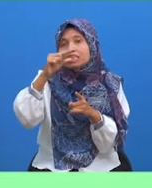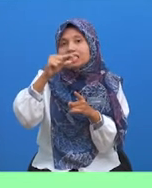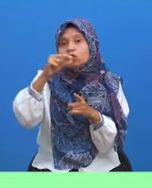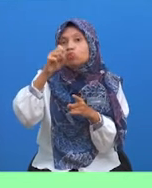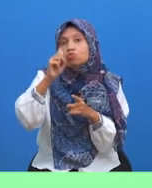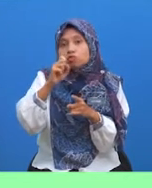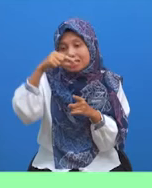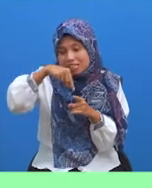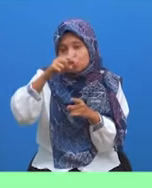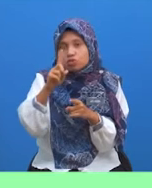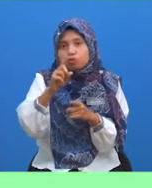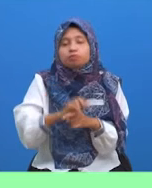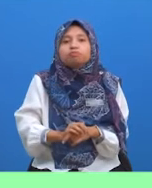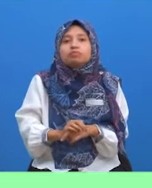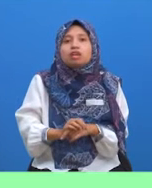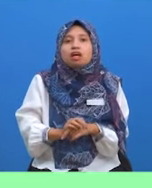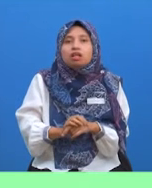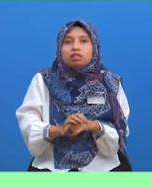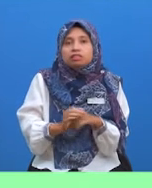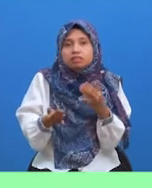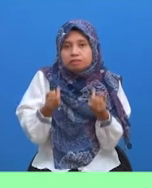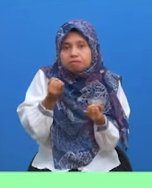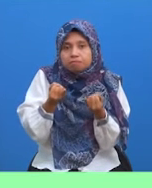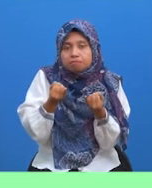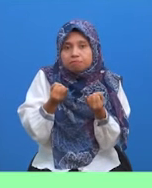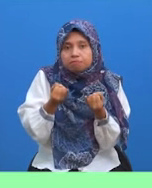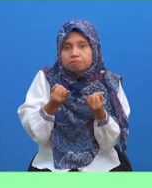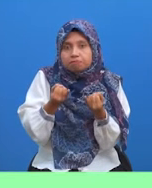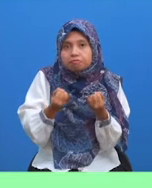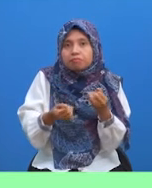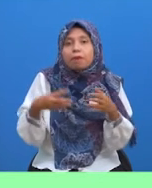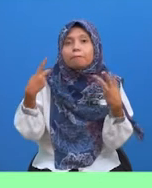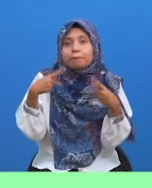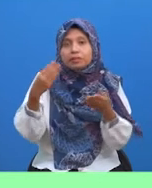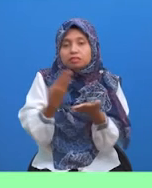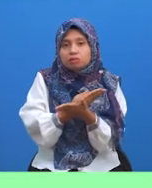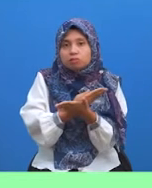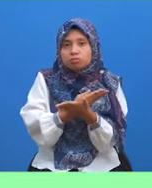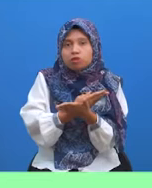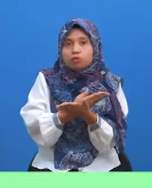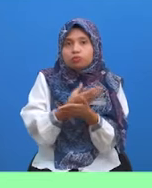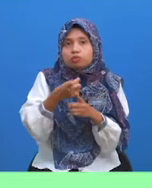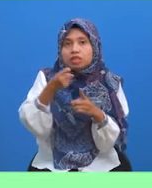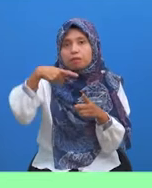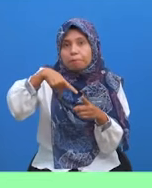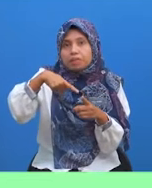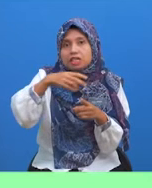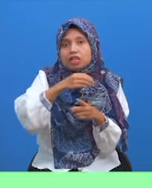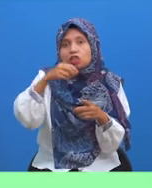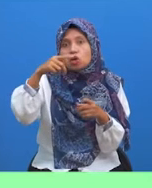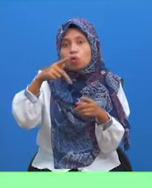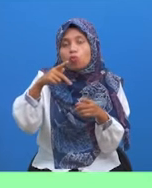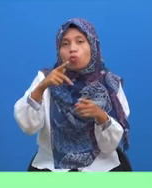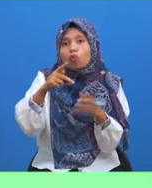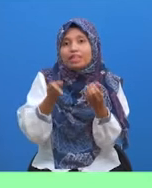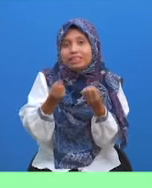ke Q1 keseimbangan pasar yang baru pada harga pizza to dan quantity Q1 serta